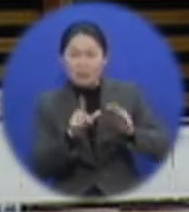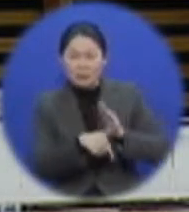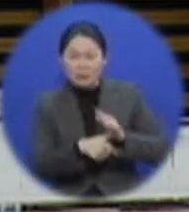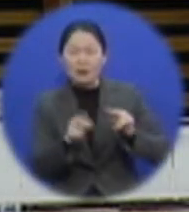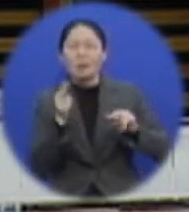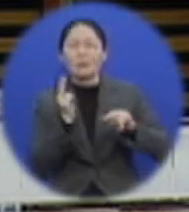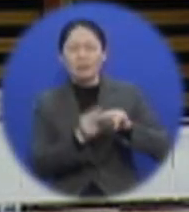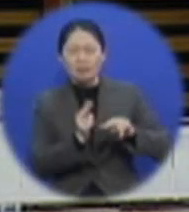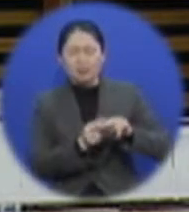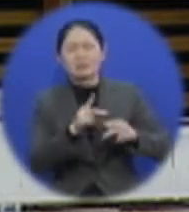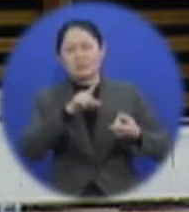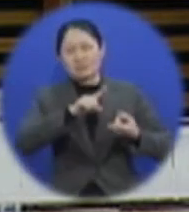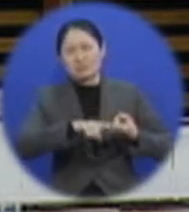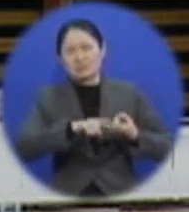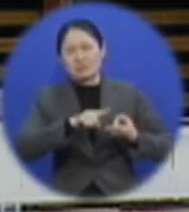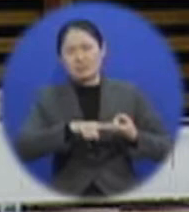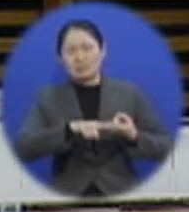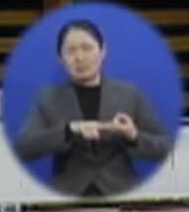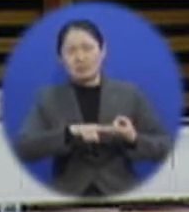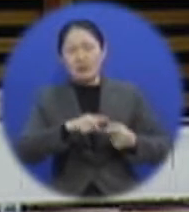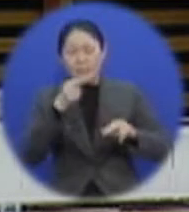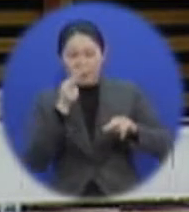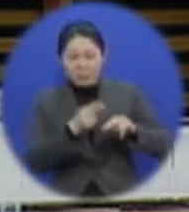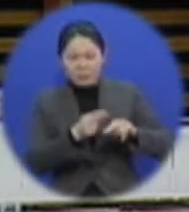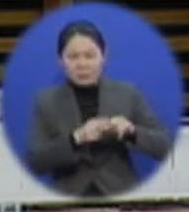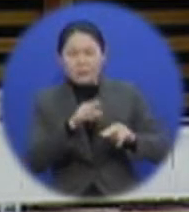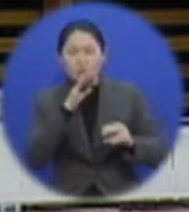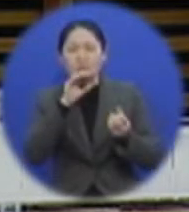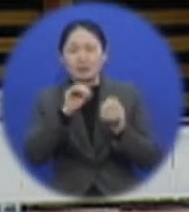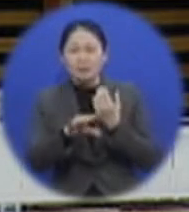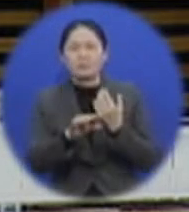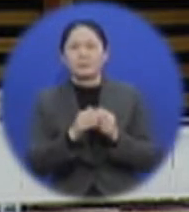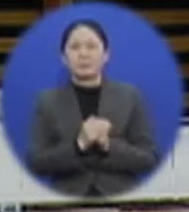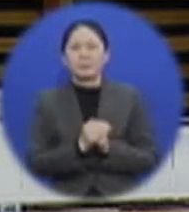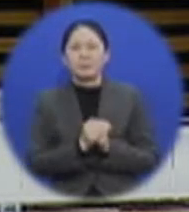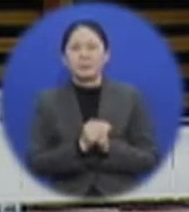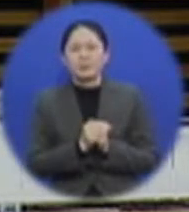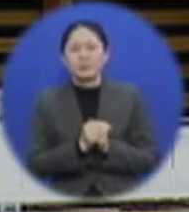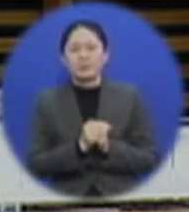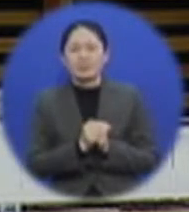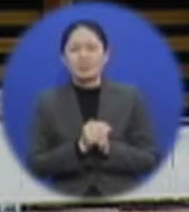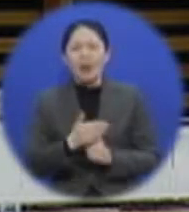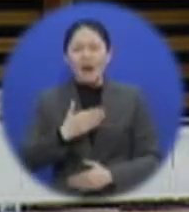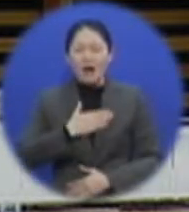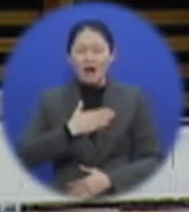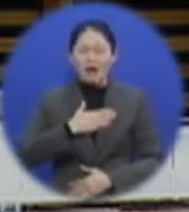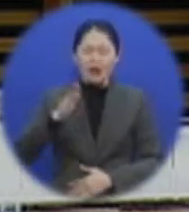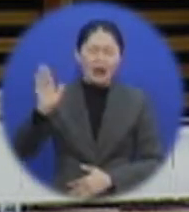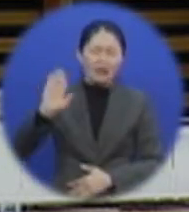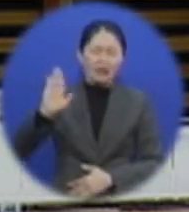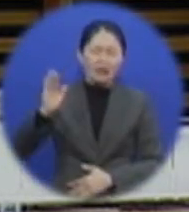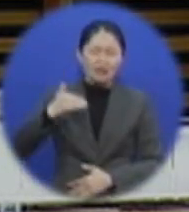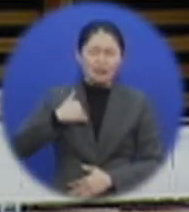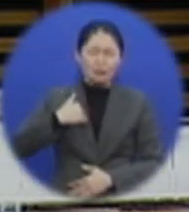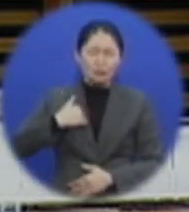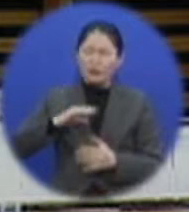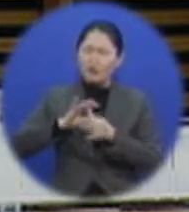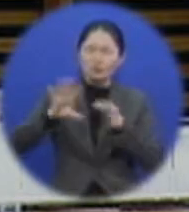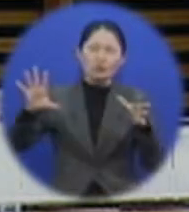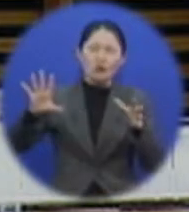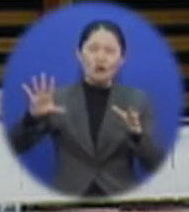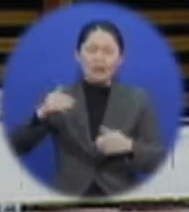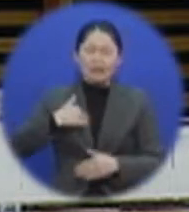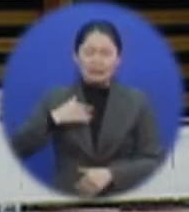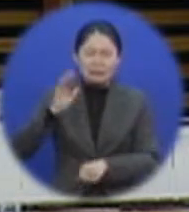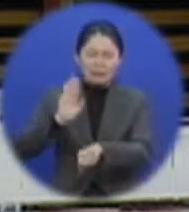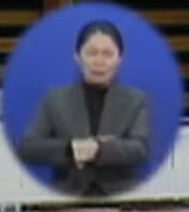맞는 거예요 매 맞는 게 정답 입니다 아 나는 그 사람들하고 상관없어요 나는